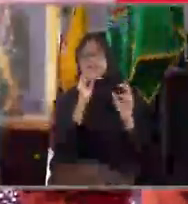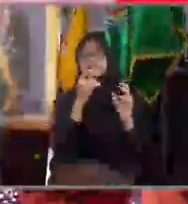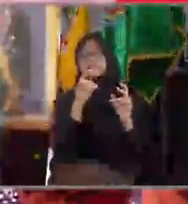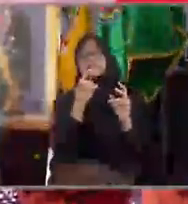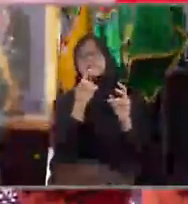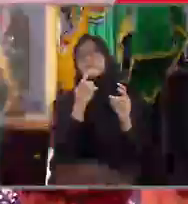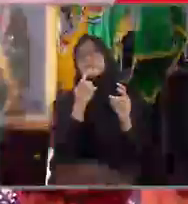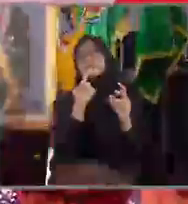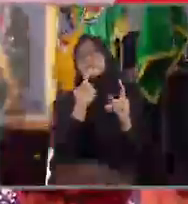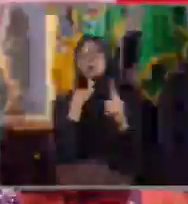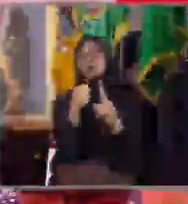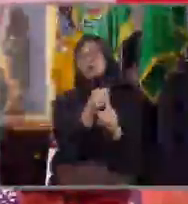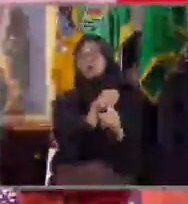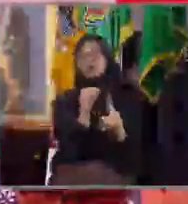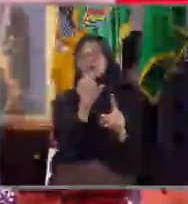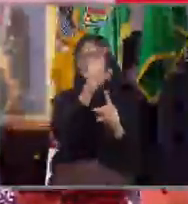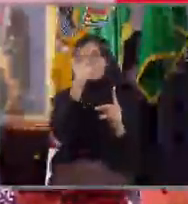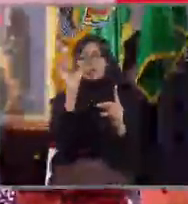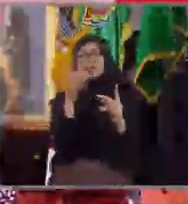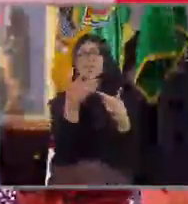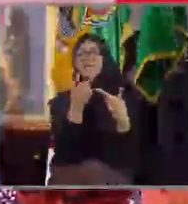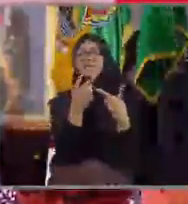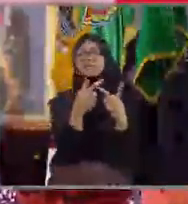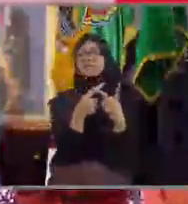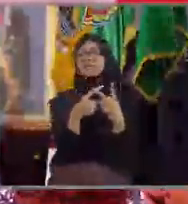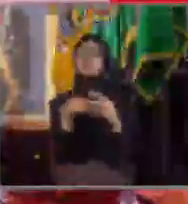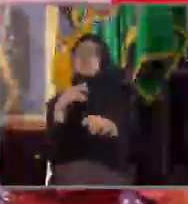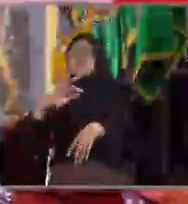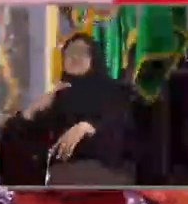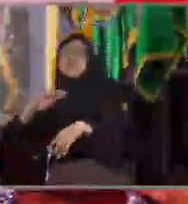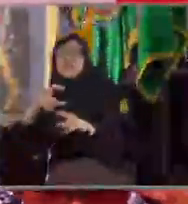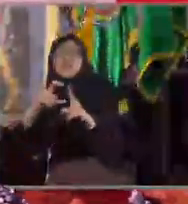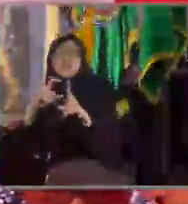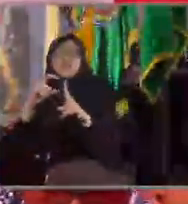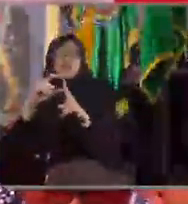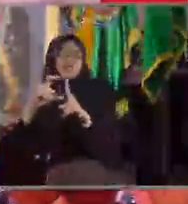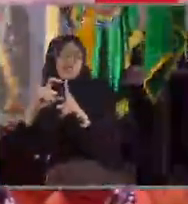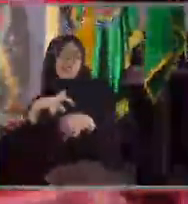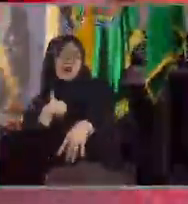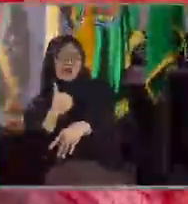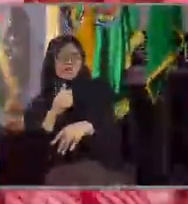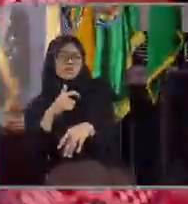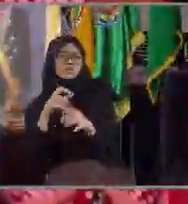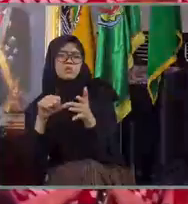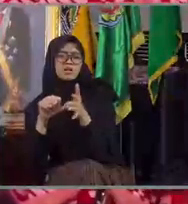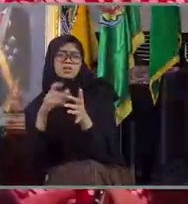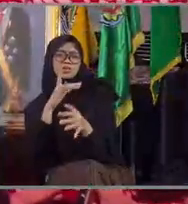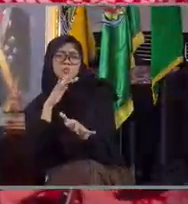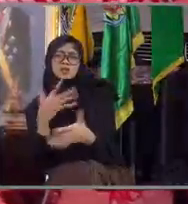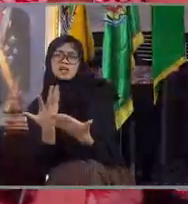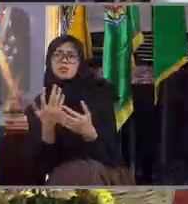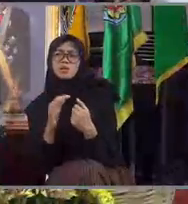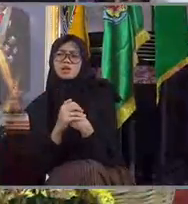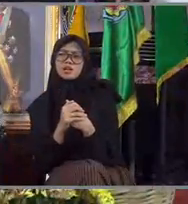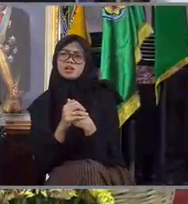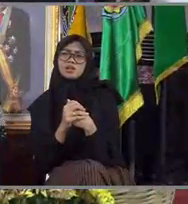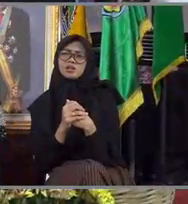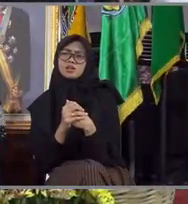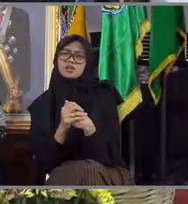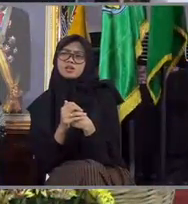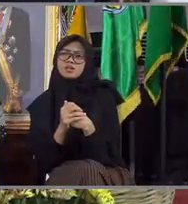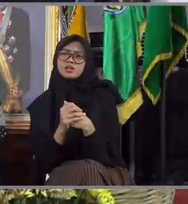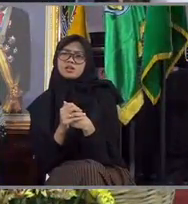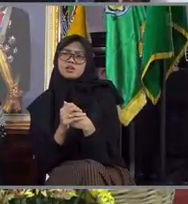berkata masa bullying dan sebagainya ini terjadi kira-kira dpd-ri bisa bantu apa-apa soal ini mengundang menteri comment triene